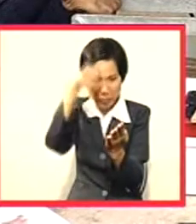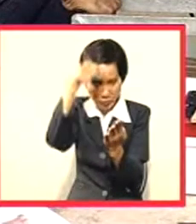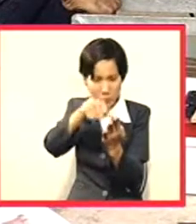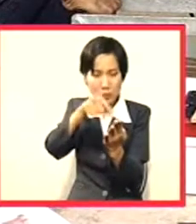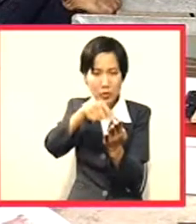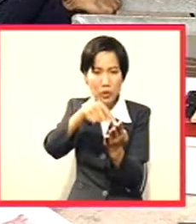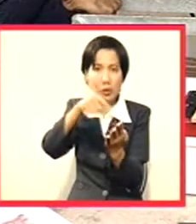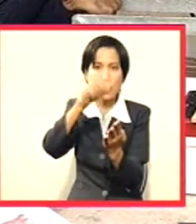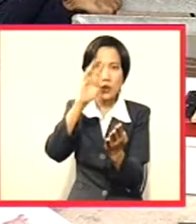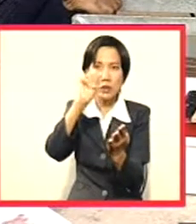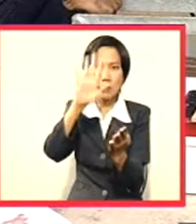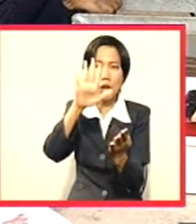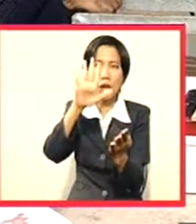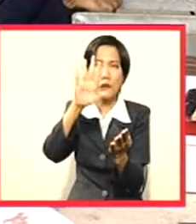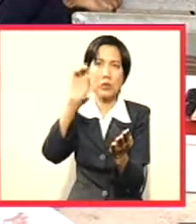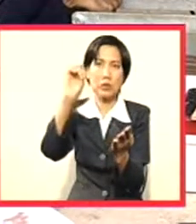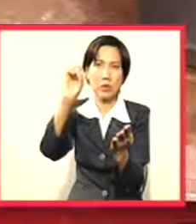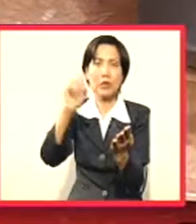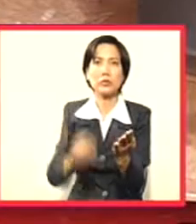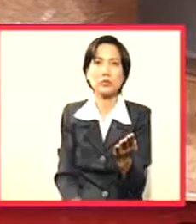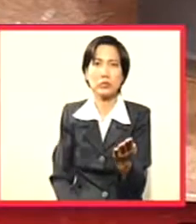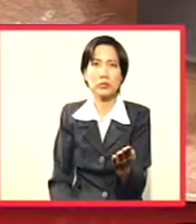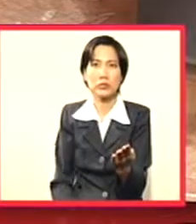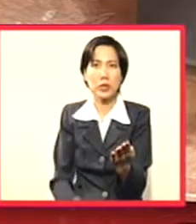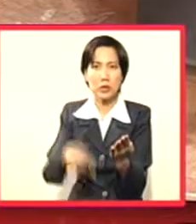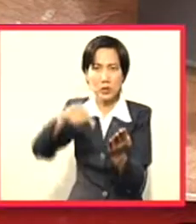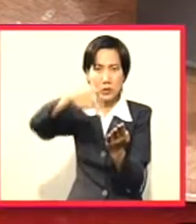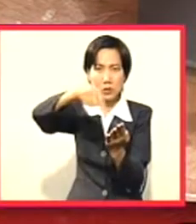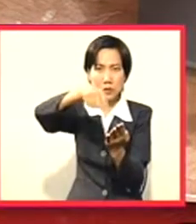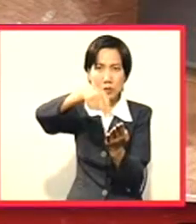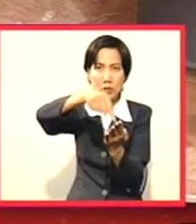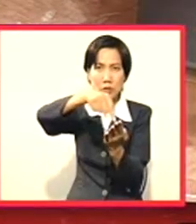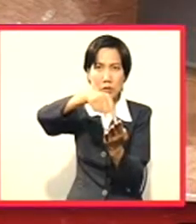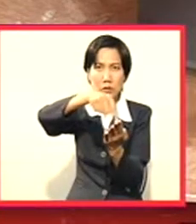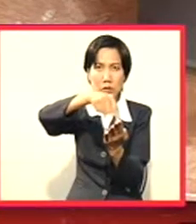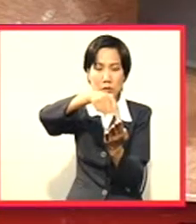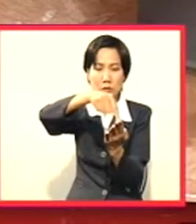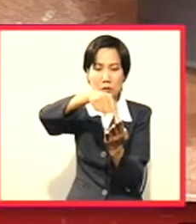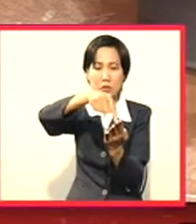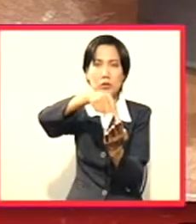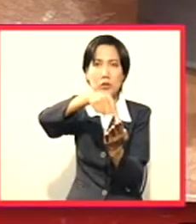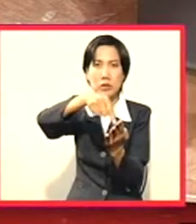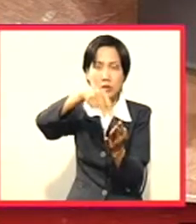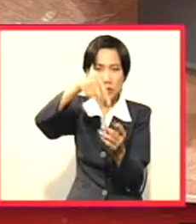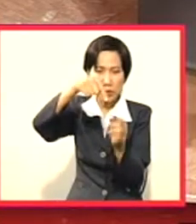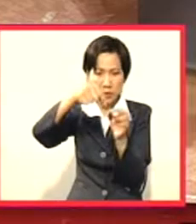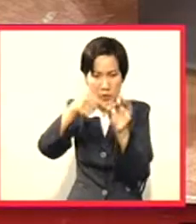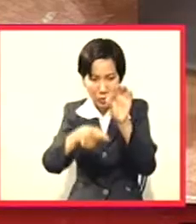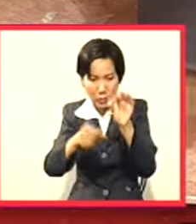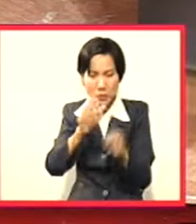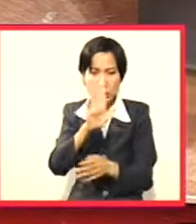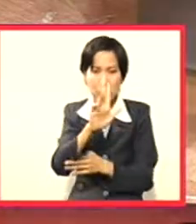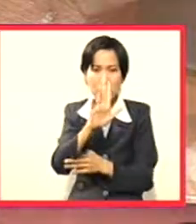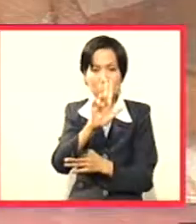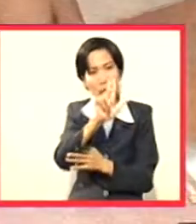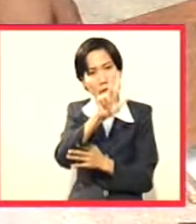ทำมุม45องศากับแผ่นกระเบื้องเจียไปเรื่อยๆครับเจียไปจนกว่าจะได้ความลึกประมาณ3ใน4ส่วนของ